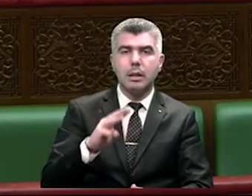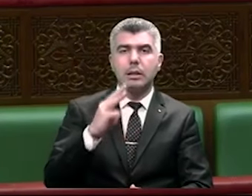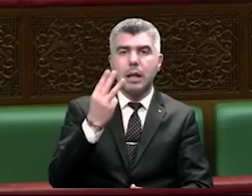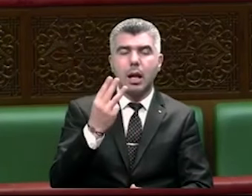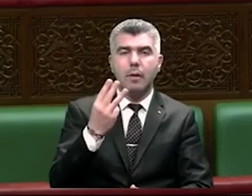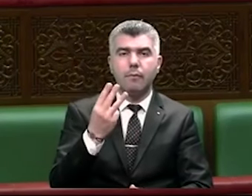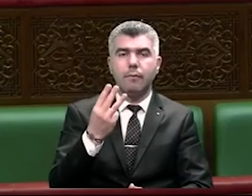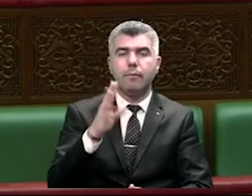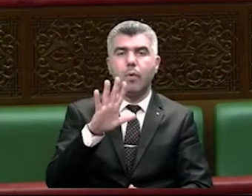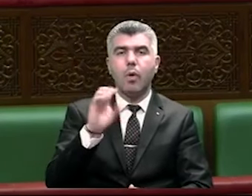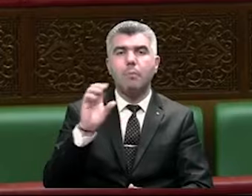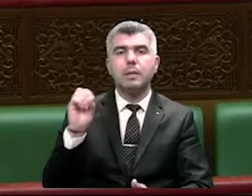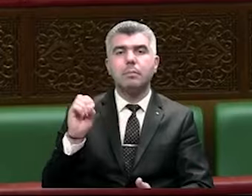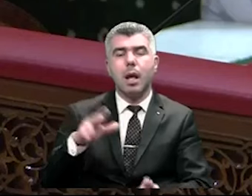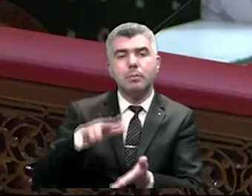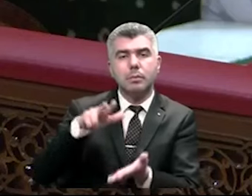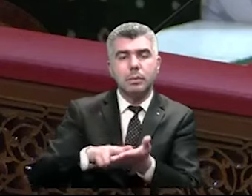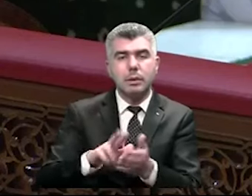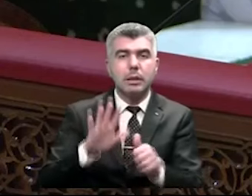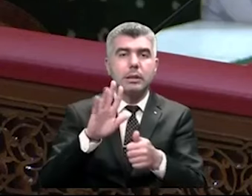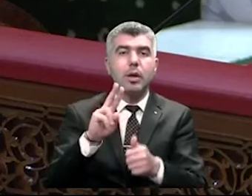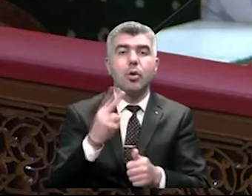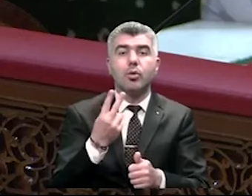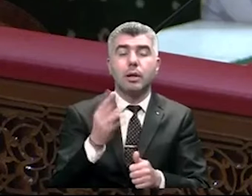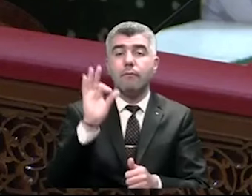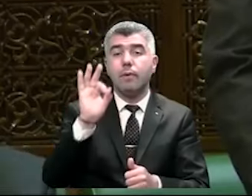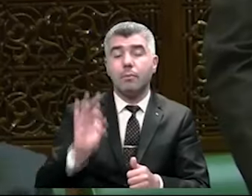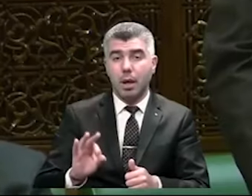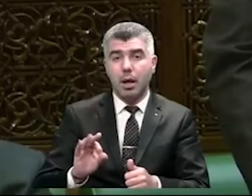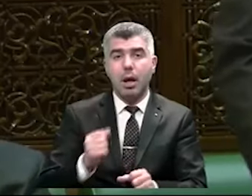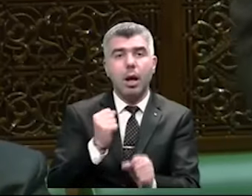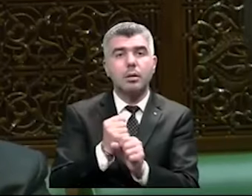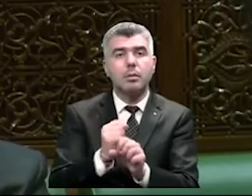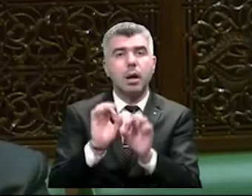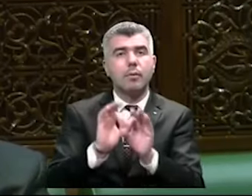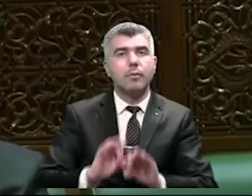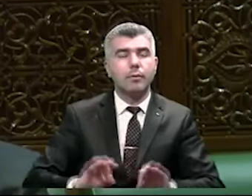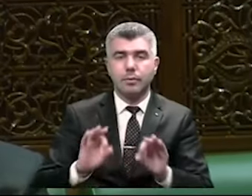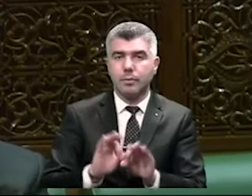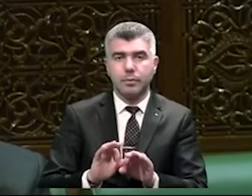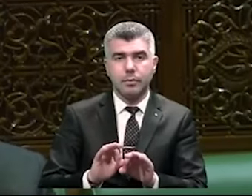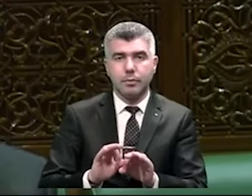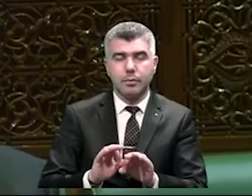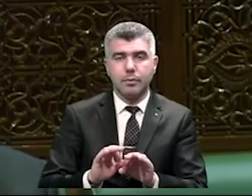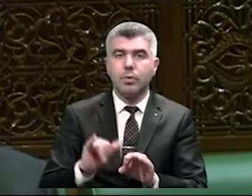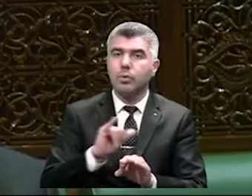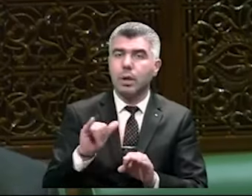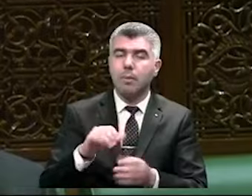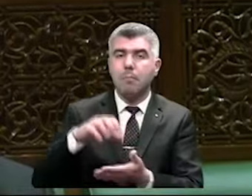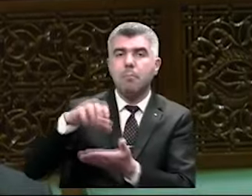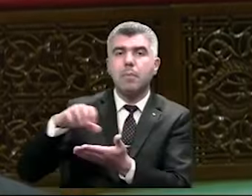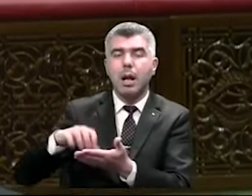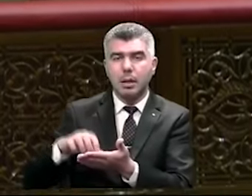3500 رخصه 26 فيها في خداما السي الوزير كانير جبتنا دوك اللي ماخدامش لدوك المناطق اللي